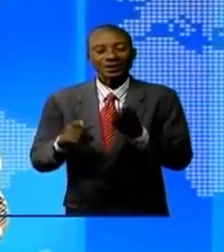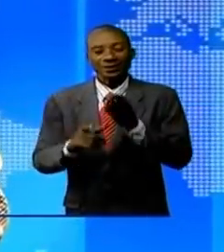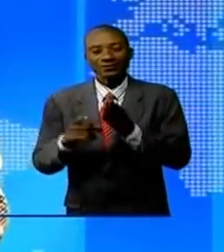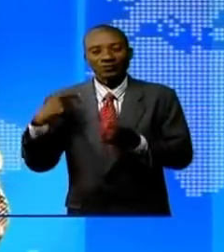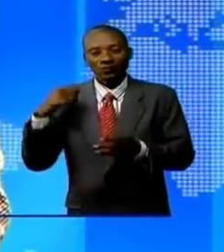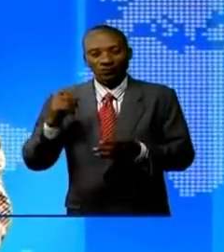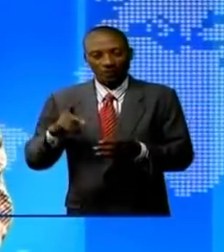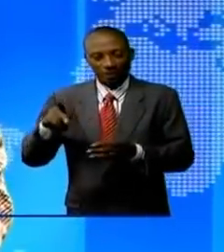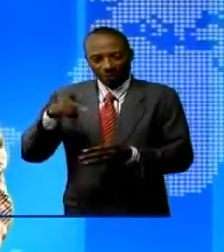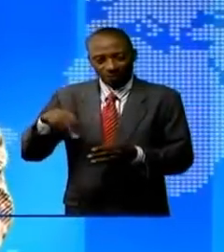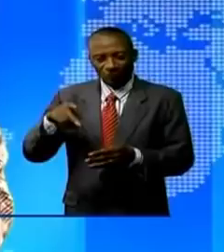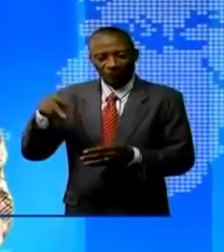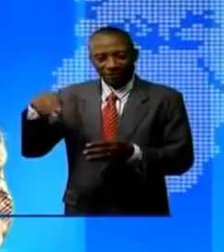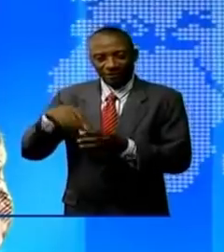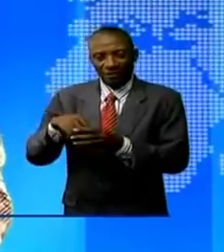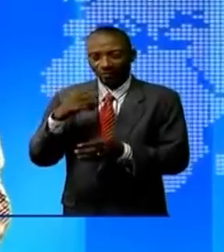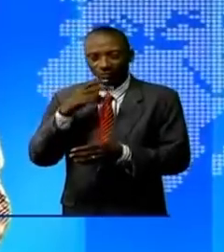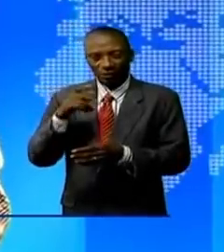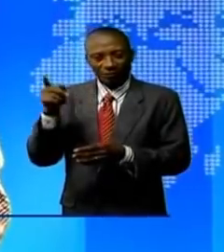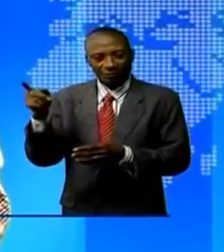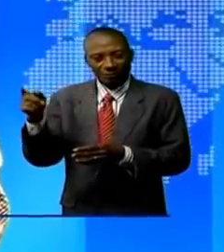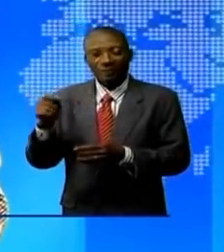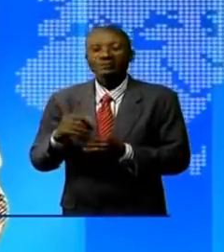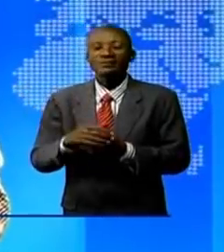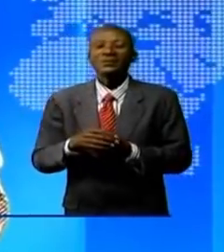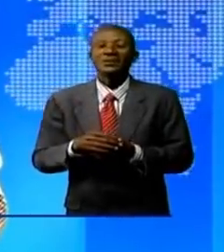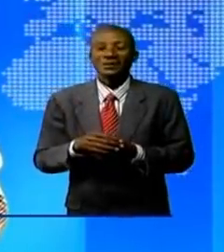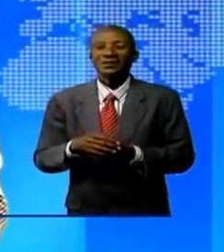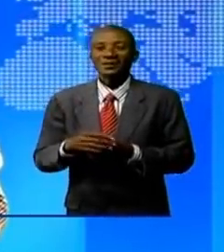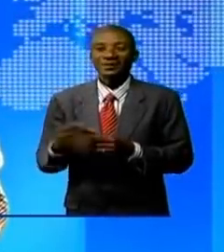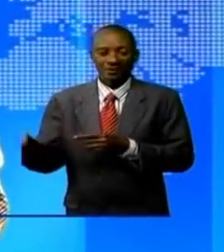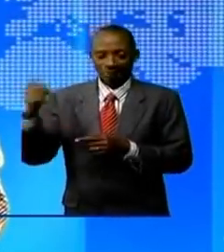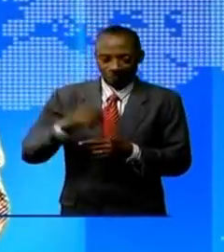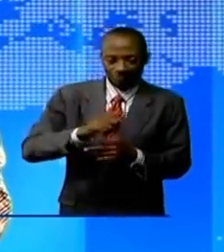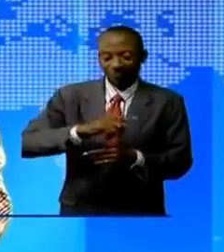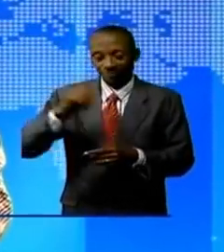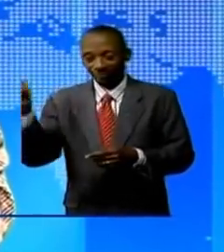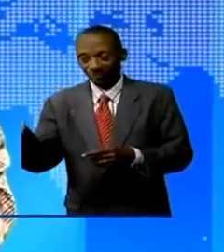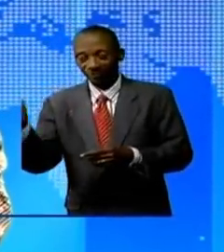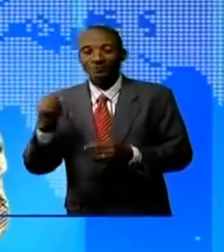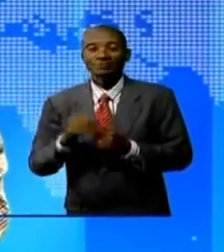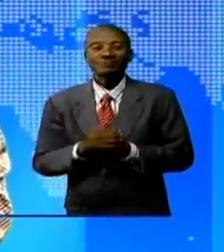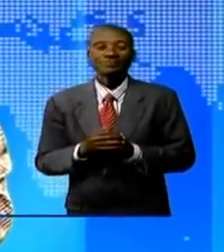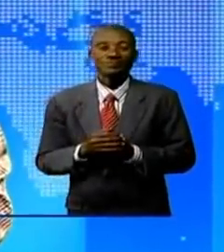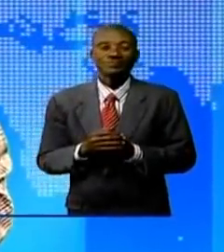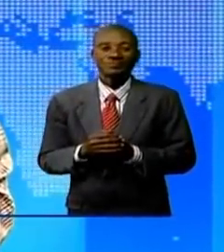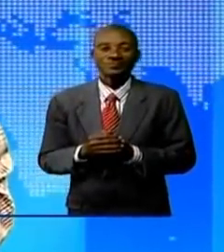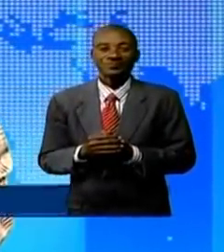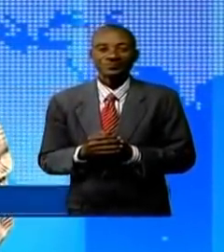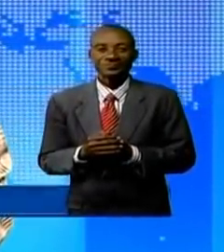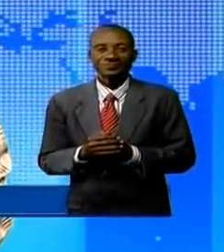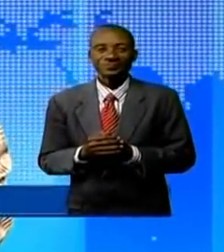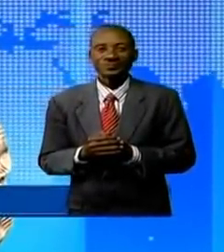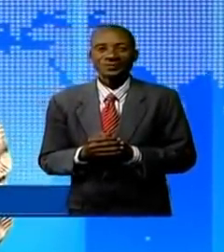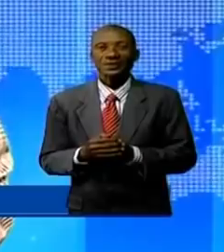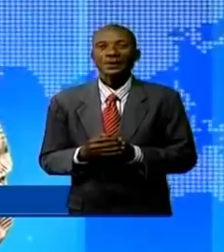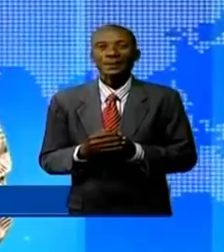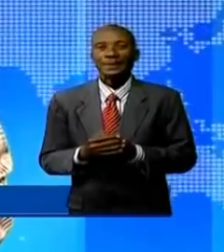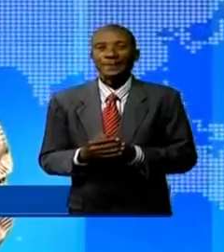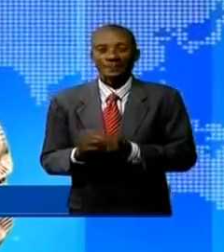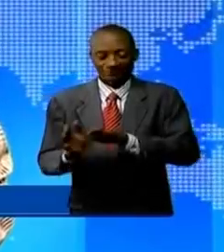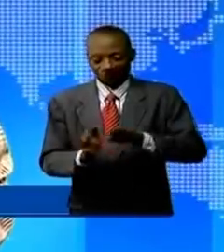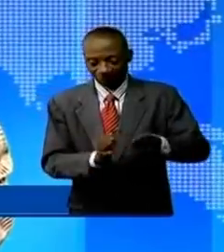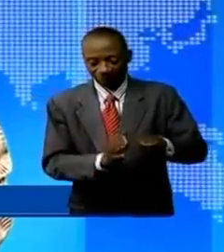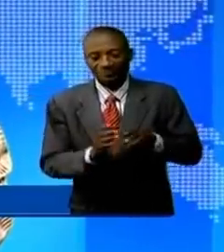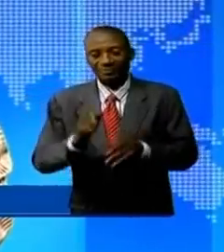leur possession des munitions de guerre. En visite officielle de 48 heures, le président turc a quitté la